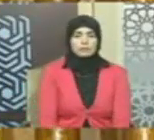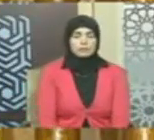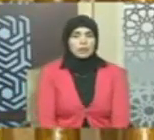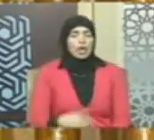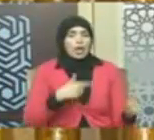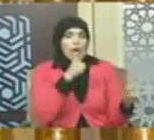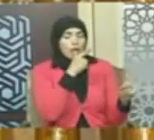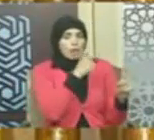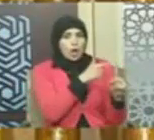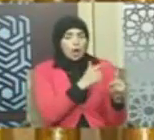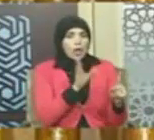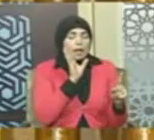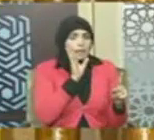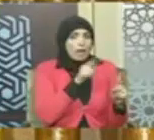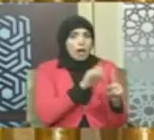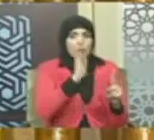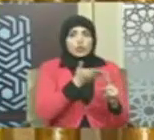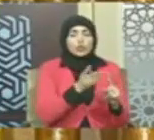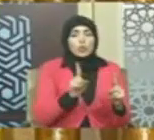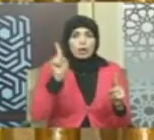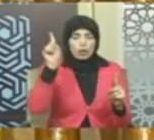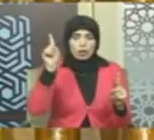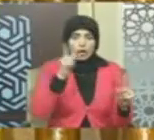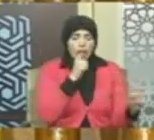فقال: يا رسول الله،